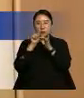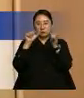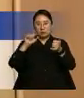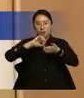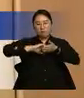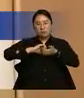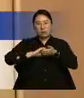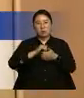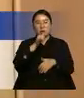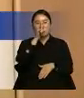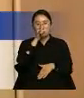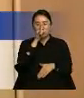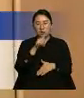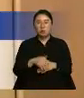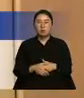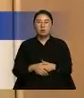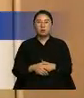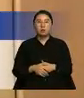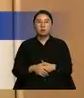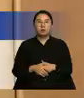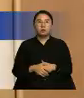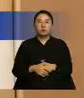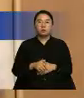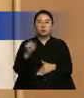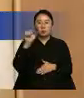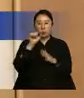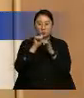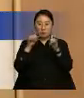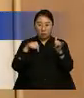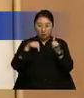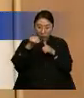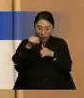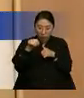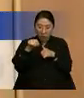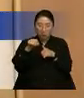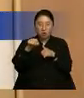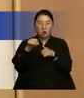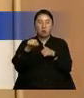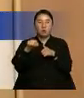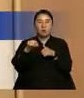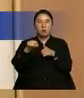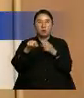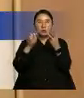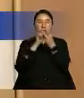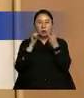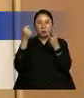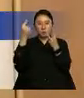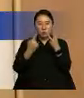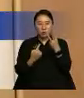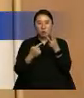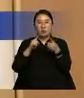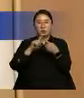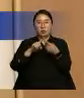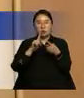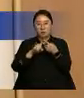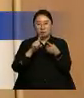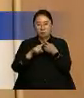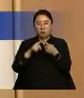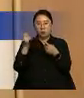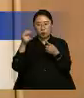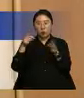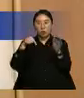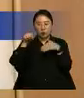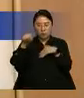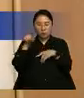는데 제안을 하고 하고 문이 있는데요 50분이 들어 가셨다가 뭐 세 분이 먼저 나오시면 또 나 나오신 만큼